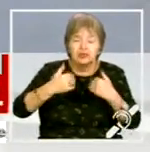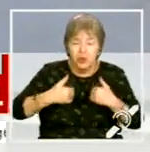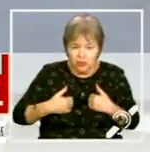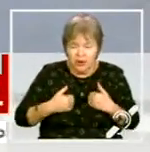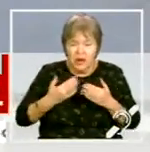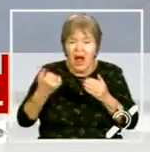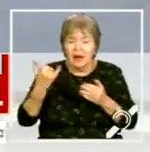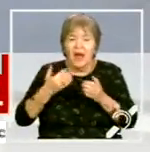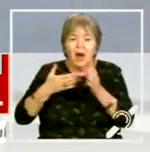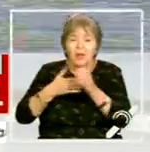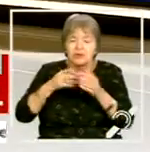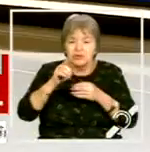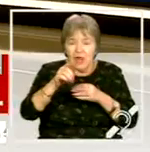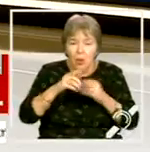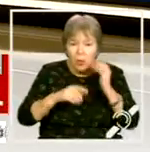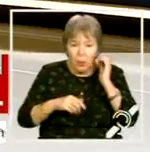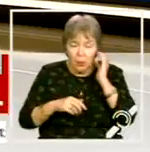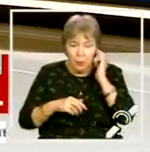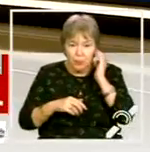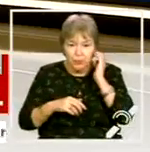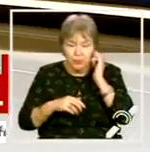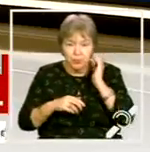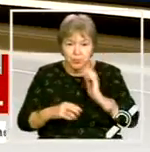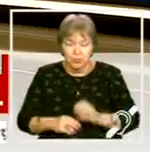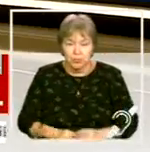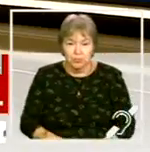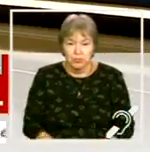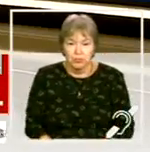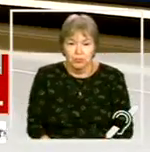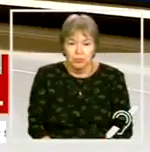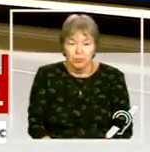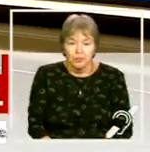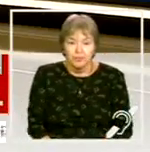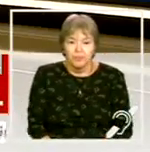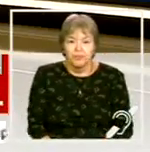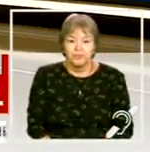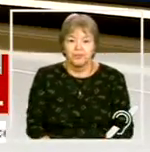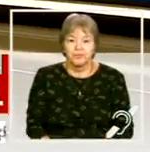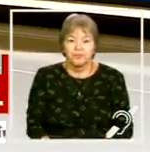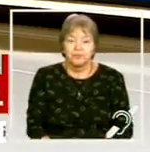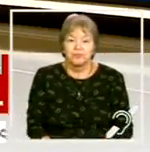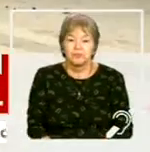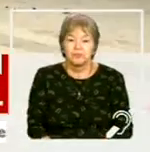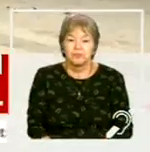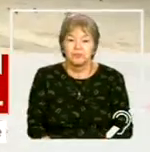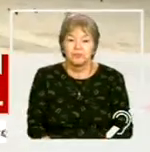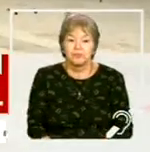Dragoș Poroșnicu este cu noi în direct. Dragoș, bună ziua! Te ascultăm!